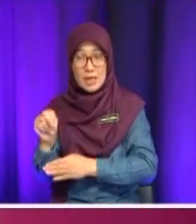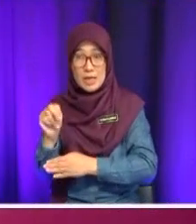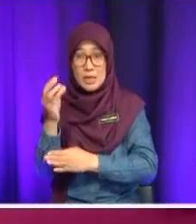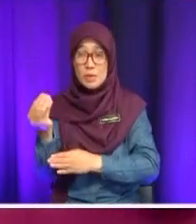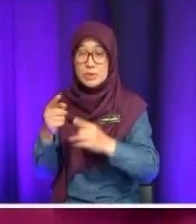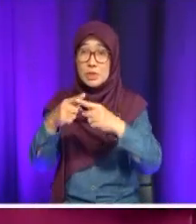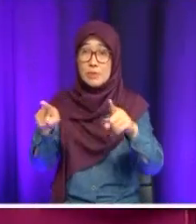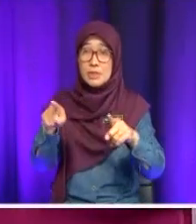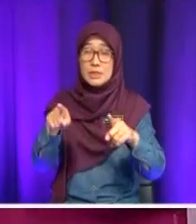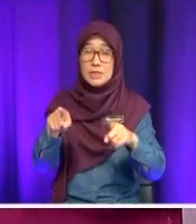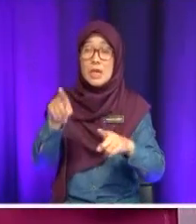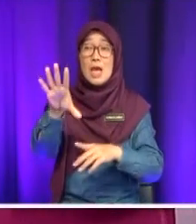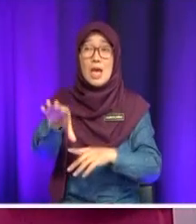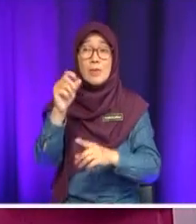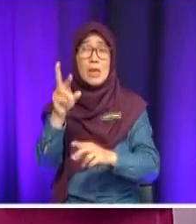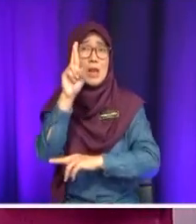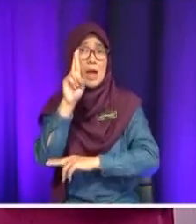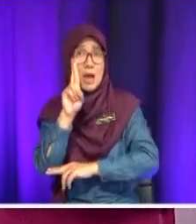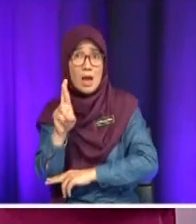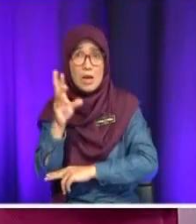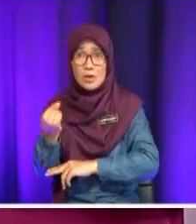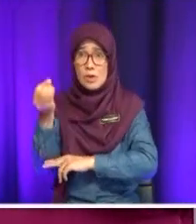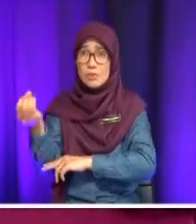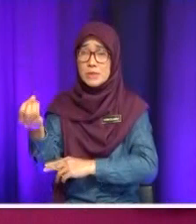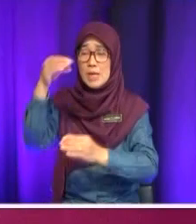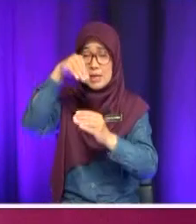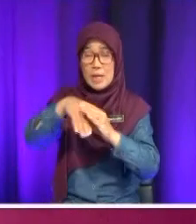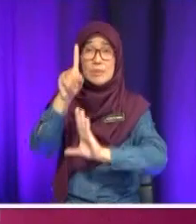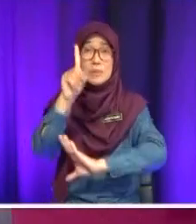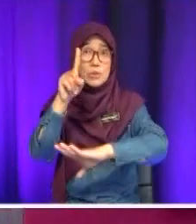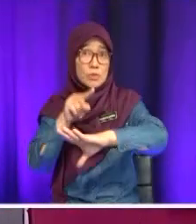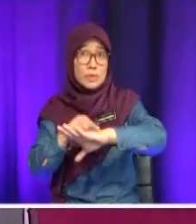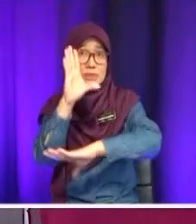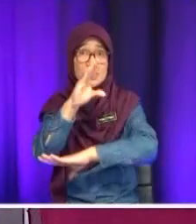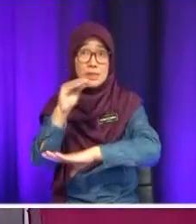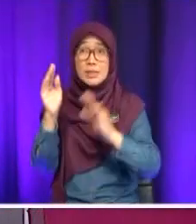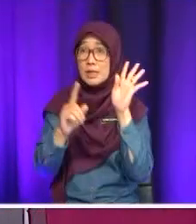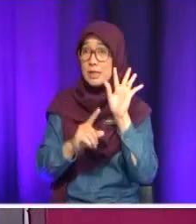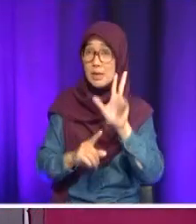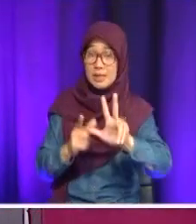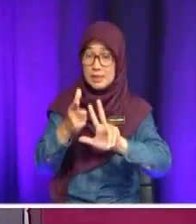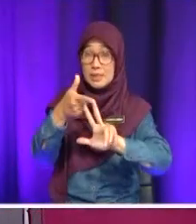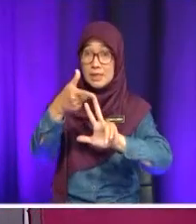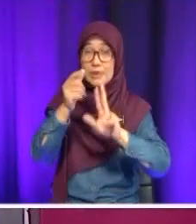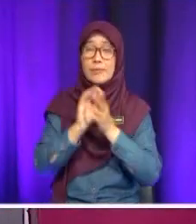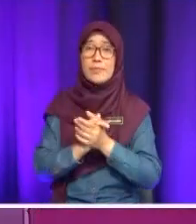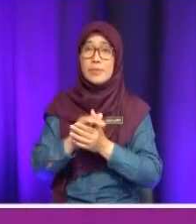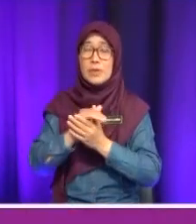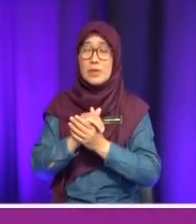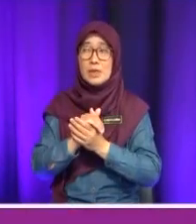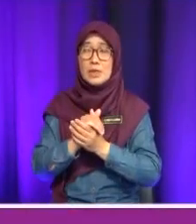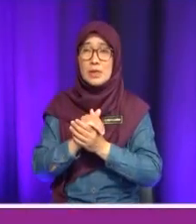diambil art objek dalam satu fase dan juga yang ketiga ialah pilih